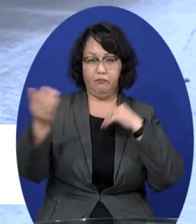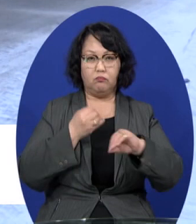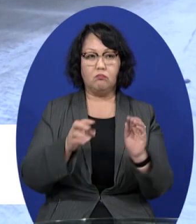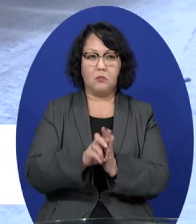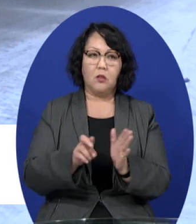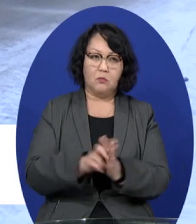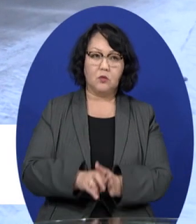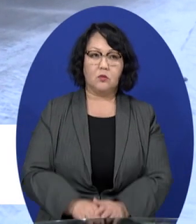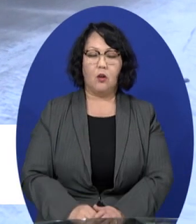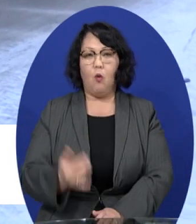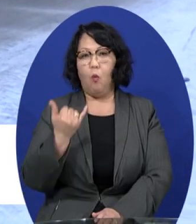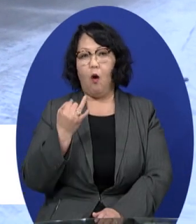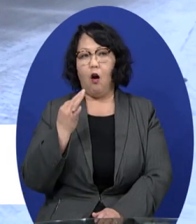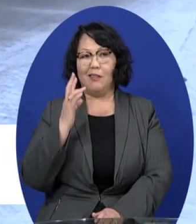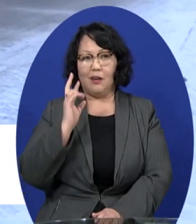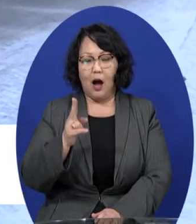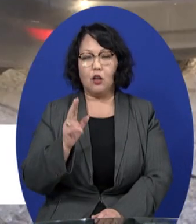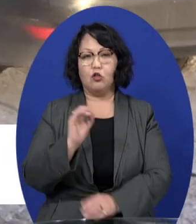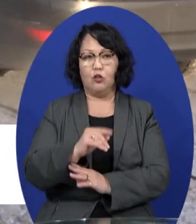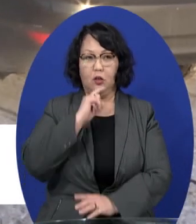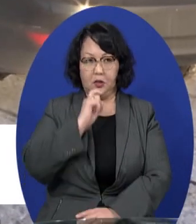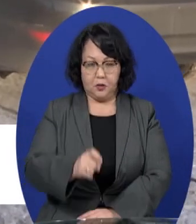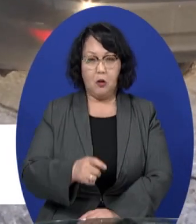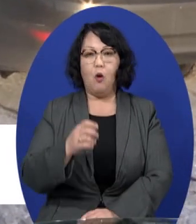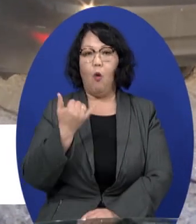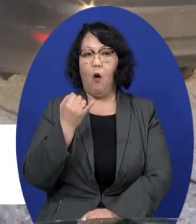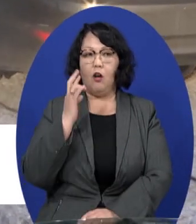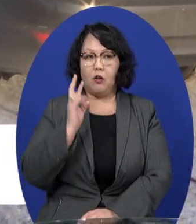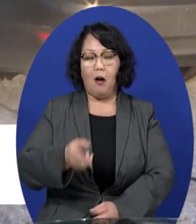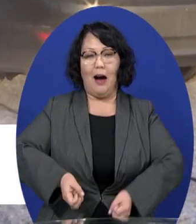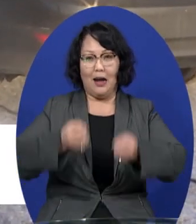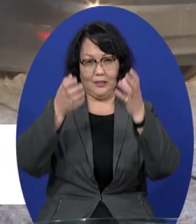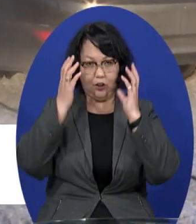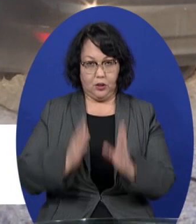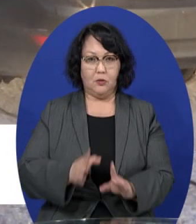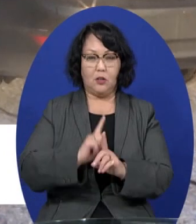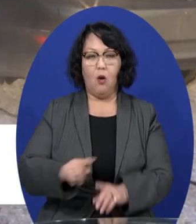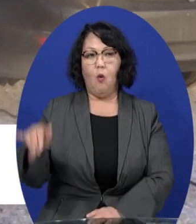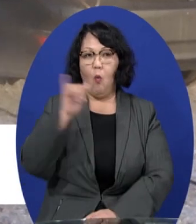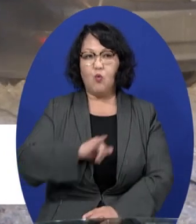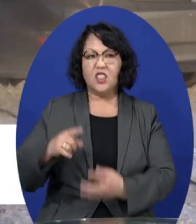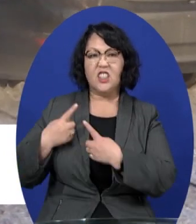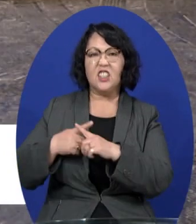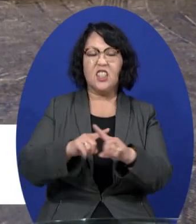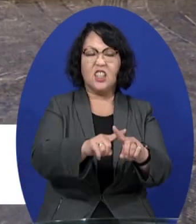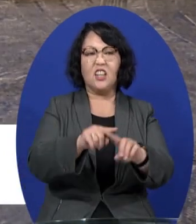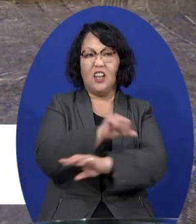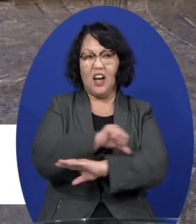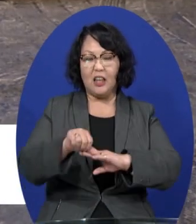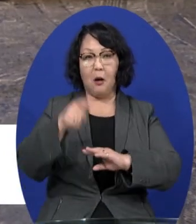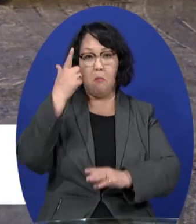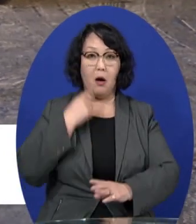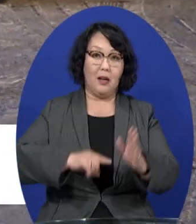тайлбарыг улсын онцгой комиссын төлөөлөл өгч байна. Онцгой комиссын гаргасан шийдвэрээр бол улсын хилийн бүх бомтоор маргаашнаас